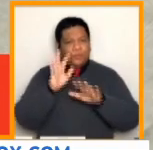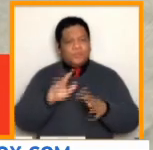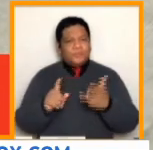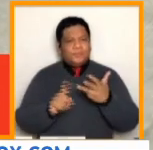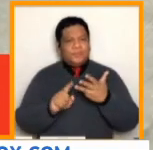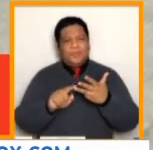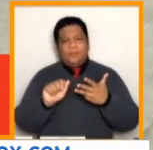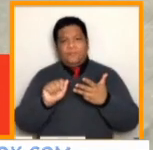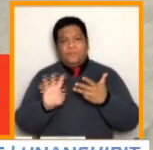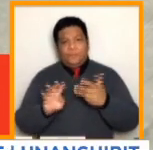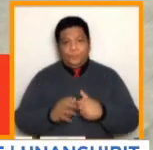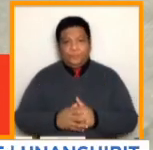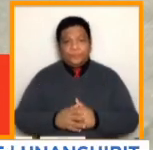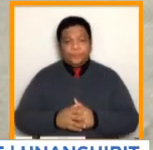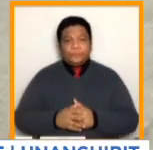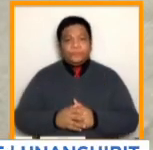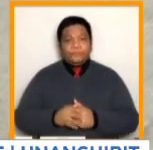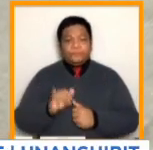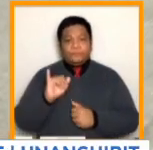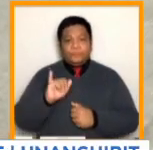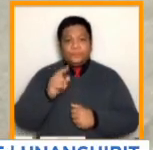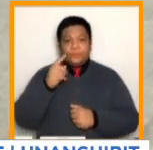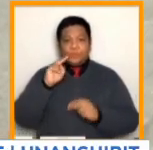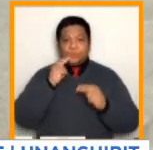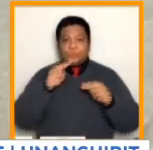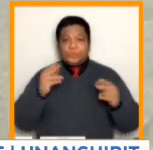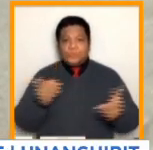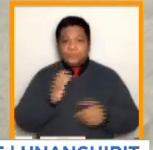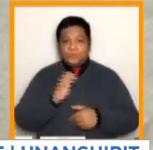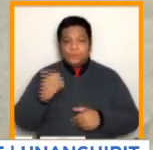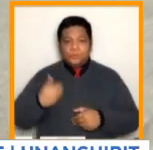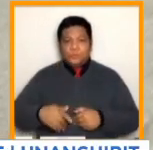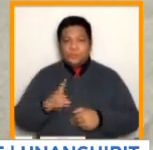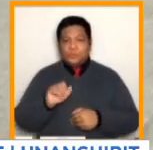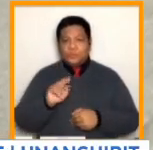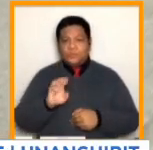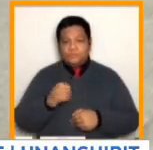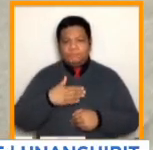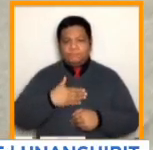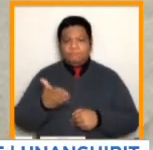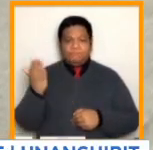workers. Yan ang unang balita sa Caloocan. Darlene Kai, buong puso para sa Pilipino.